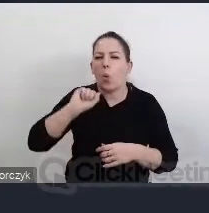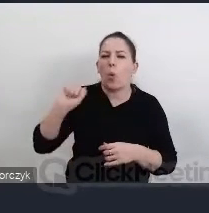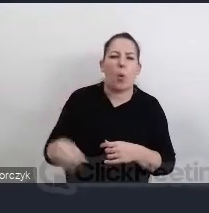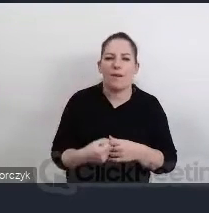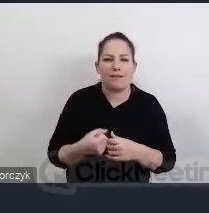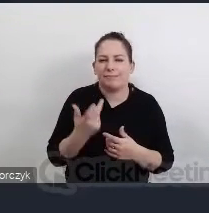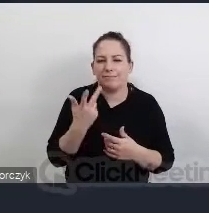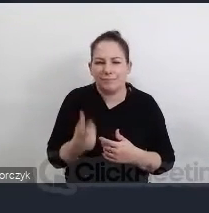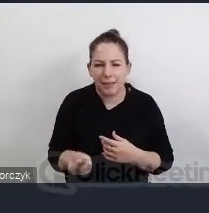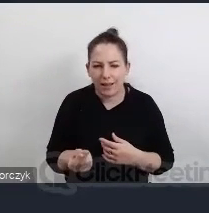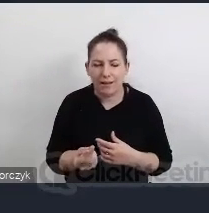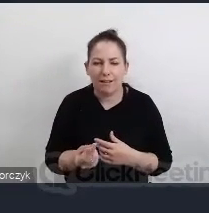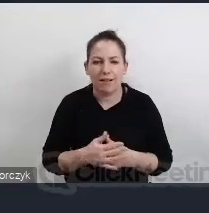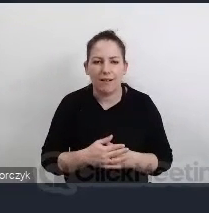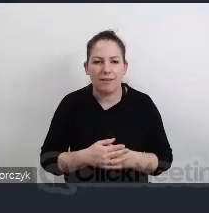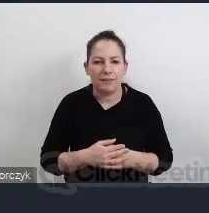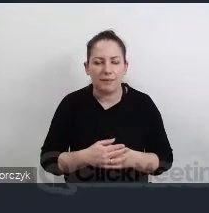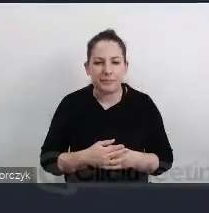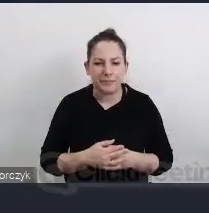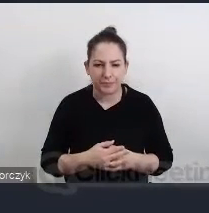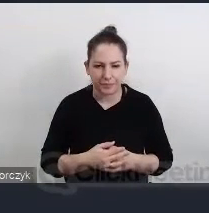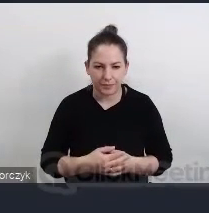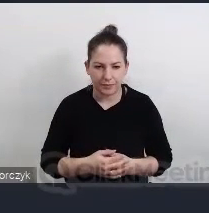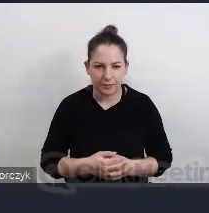do końca rozumieć